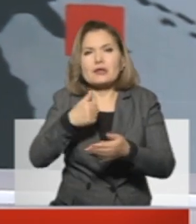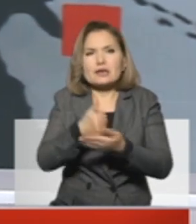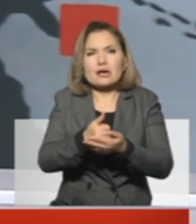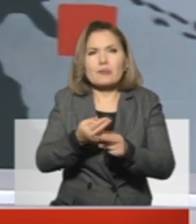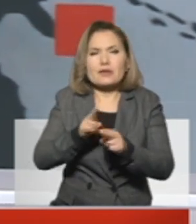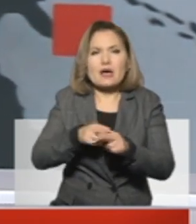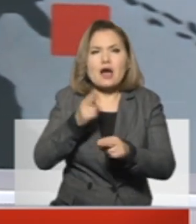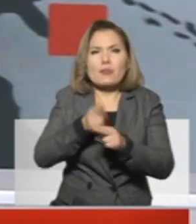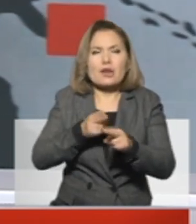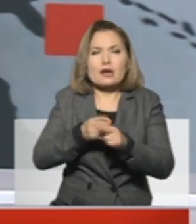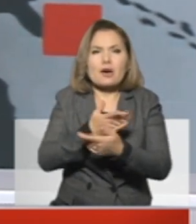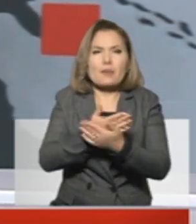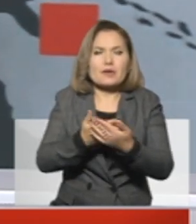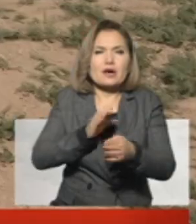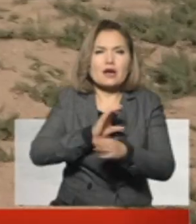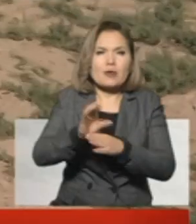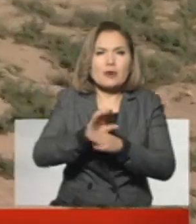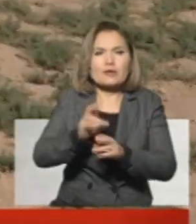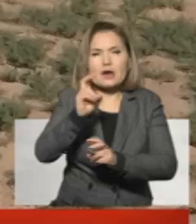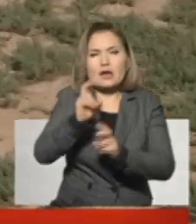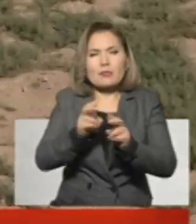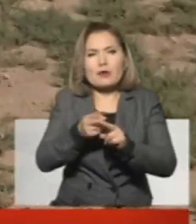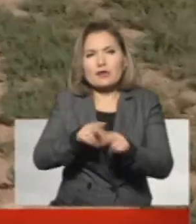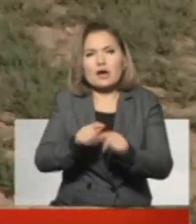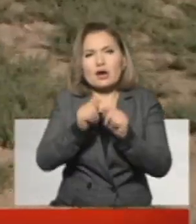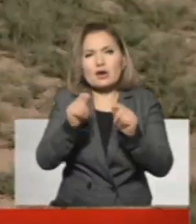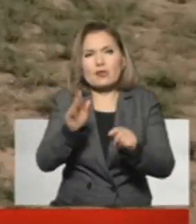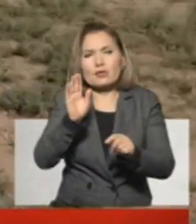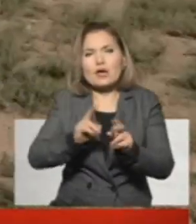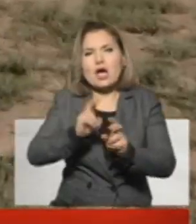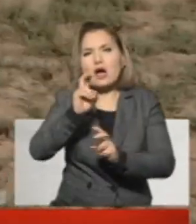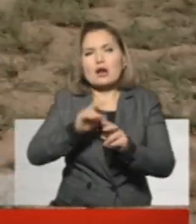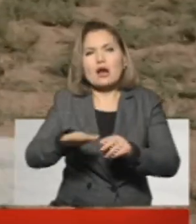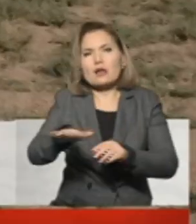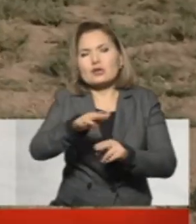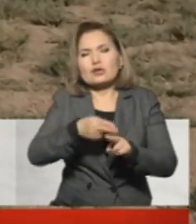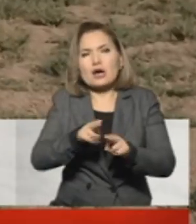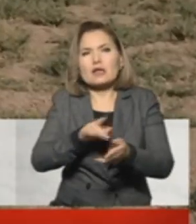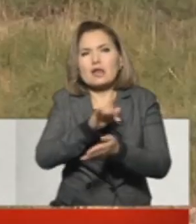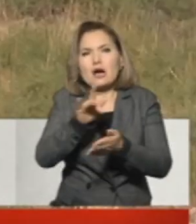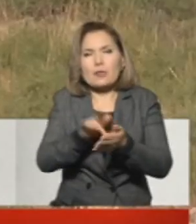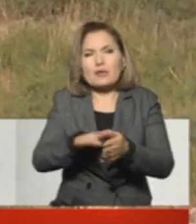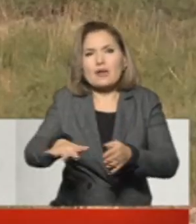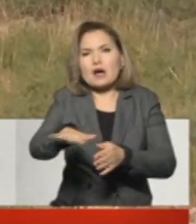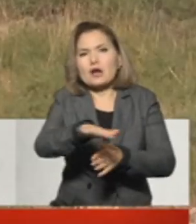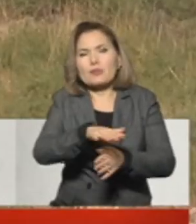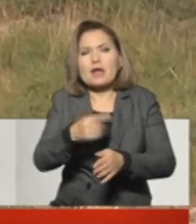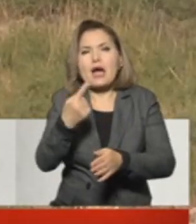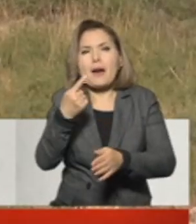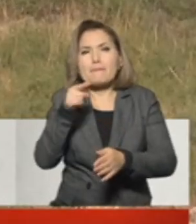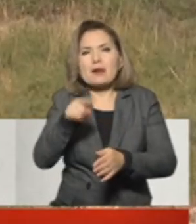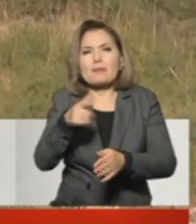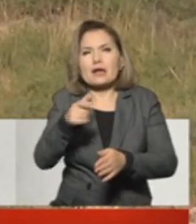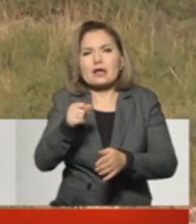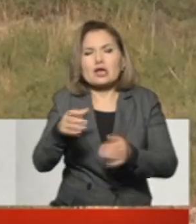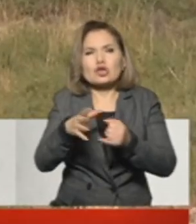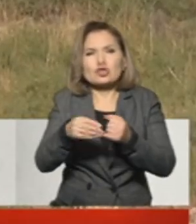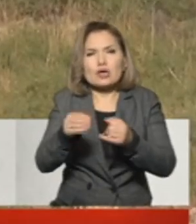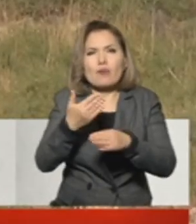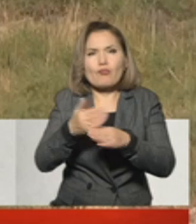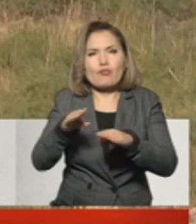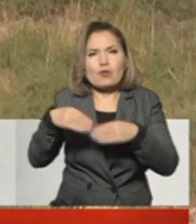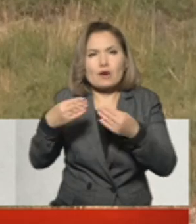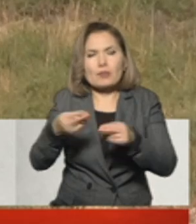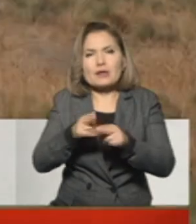Мұнда негізінен металл бұйымдарын өңдейтін кәсіпорындар іске қосылмақ. Өндірістік алаң үшін қала аумағынан 1000 гектар жер бөлініп